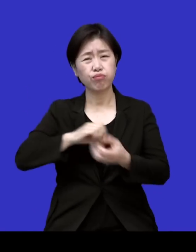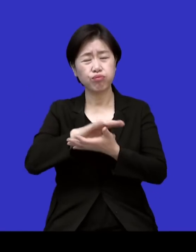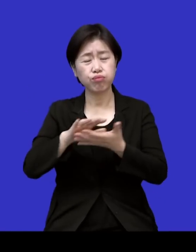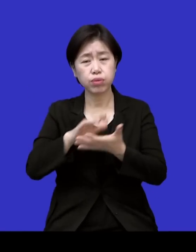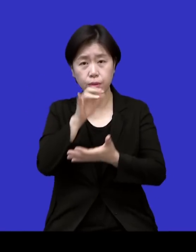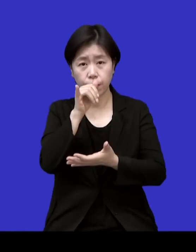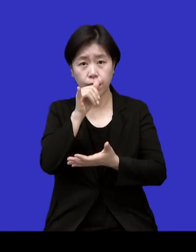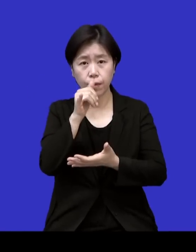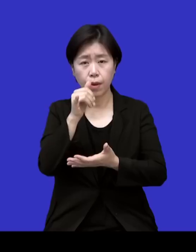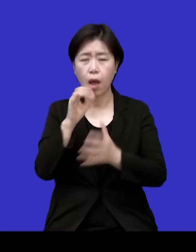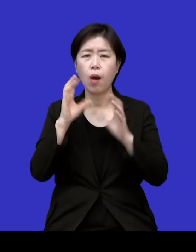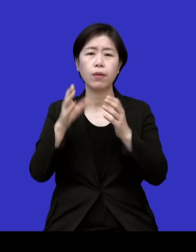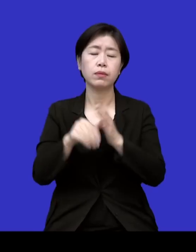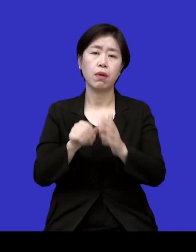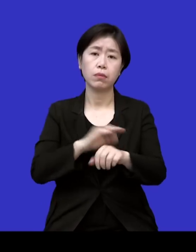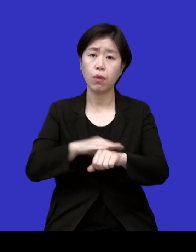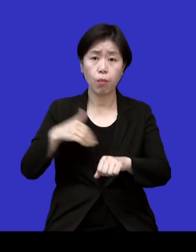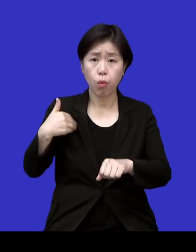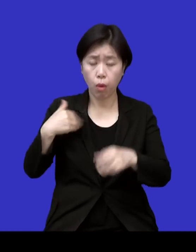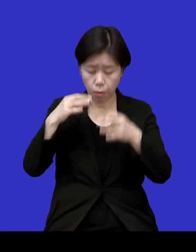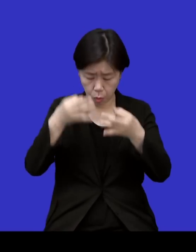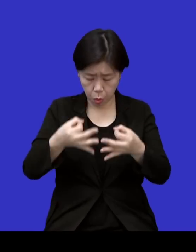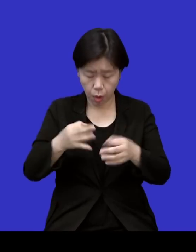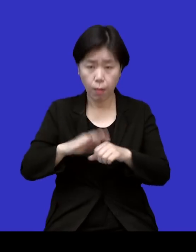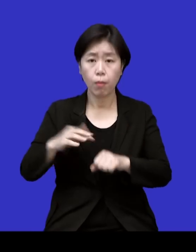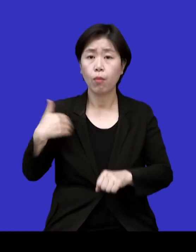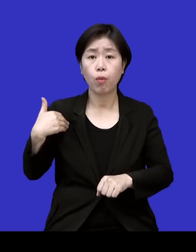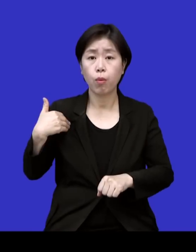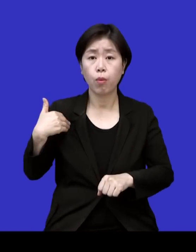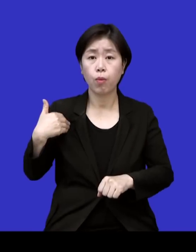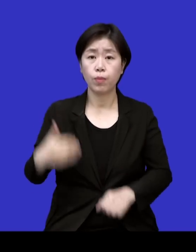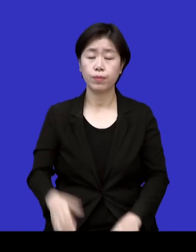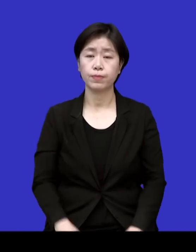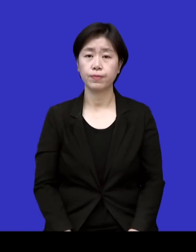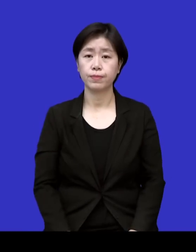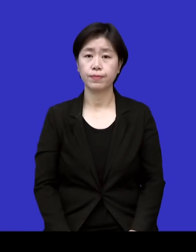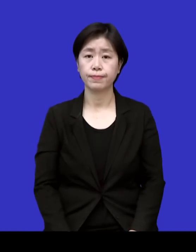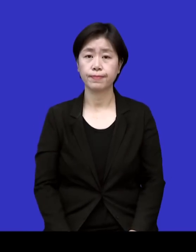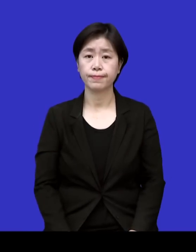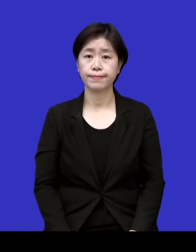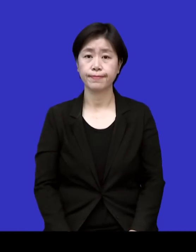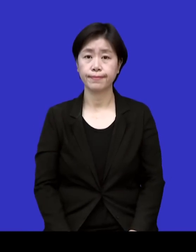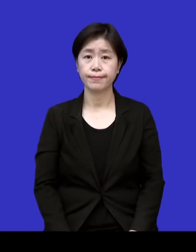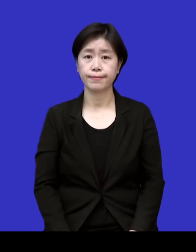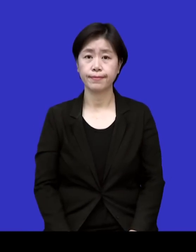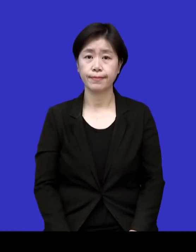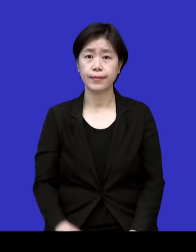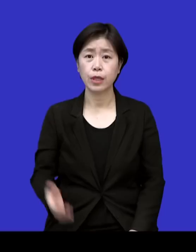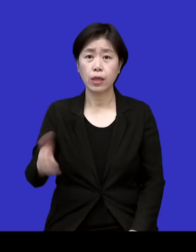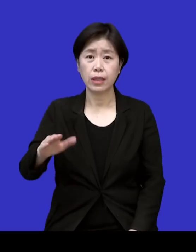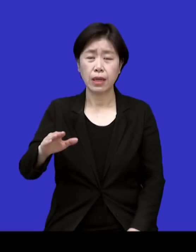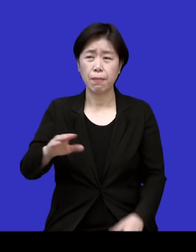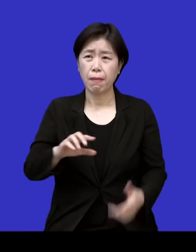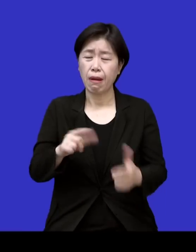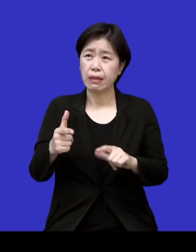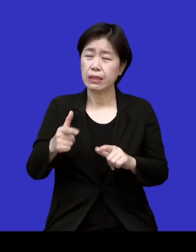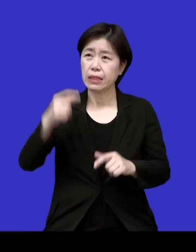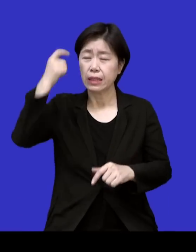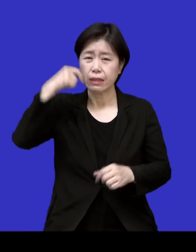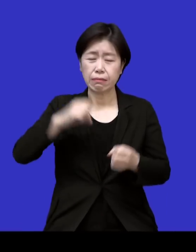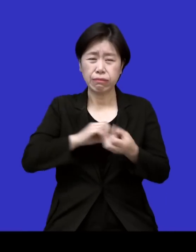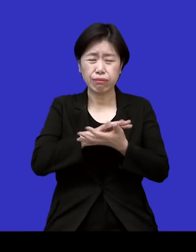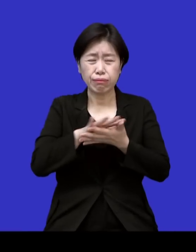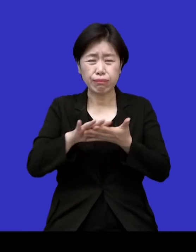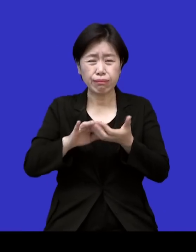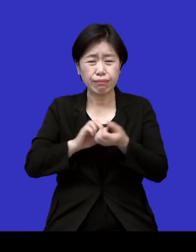이름인 거죠. 그렇죠. 그때는 무슨 감정인지 그렇죠. 모르는 그게 이렇게 막 온몸에 피를 타고 막 도는 그런 느낌이었어요.